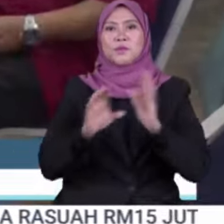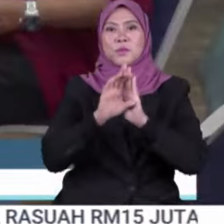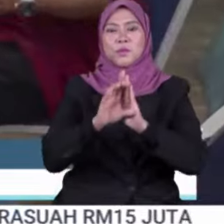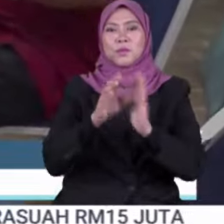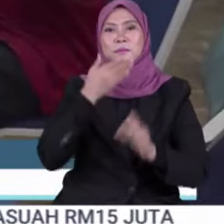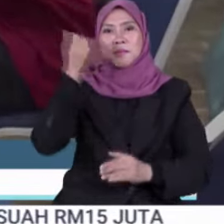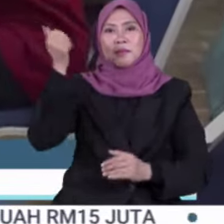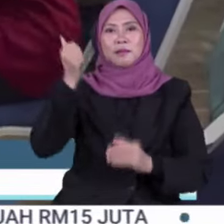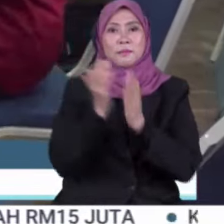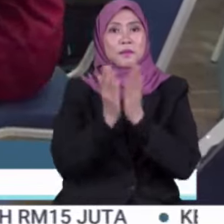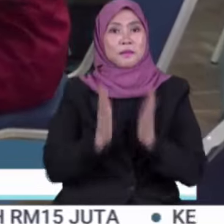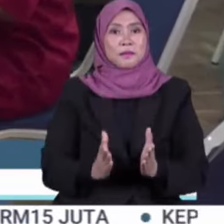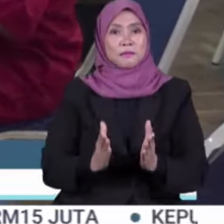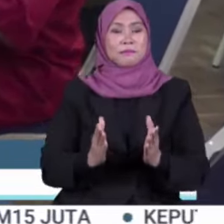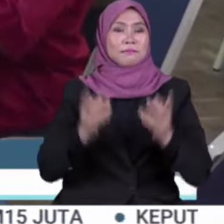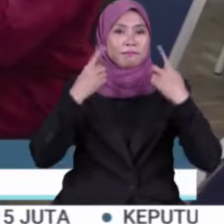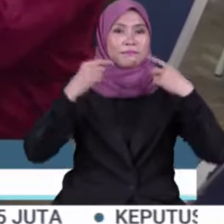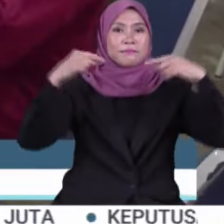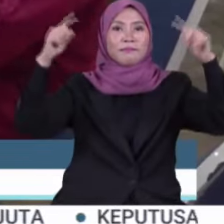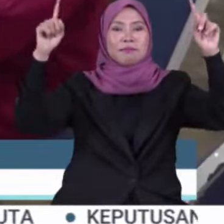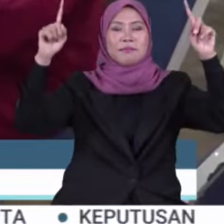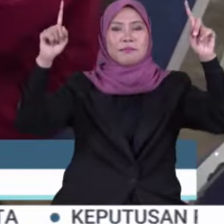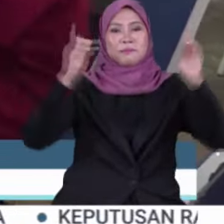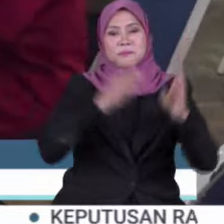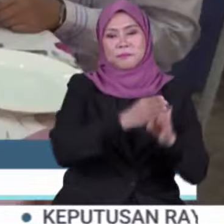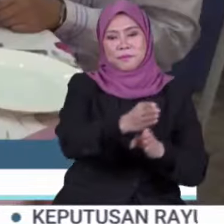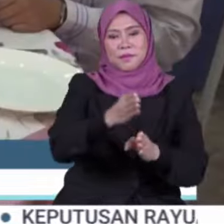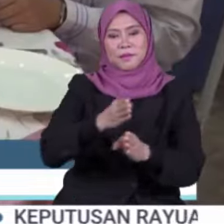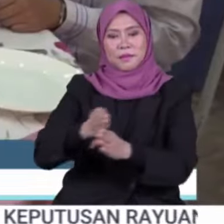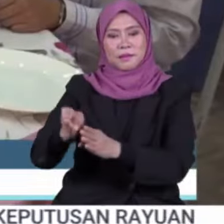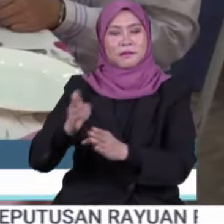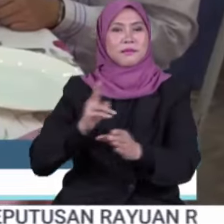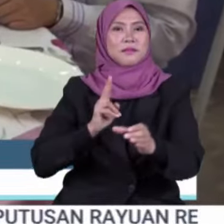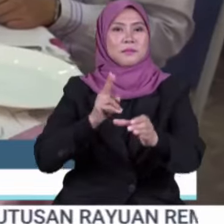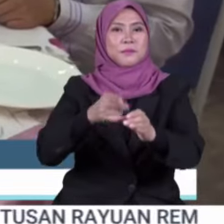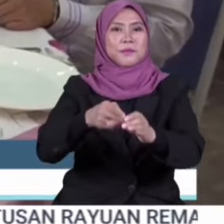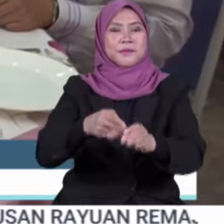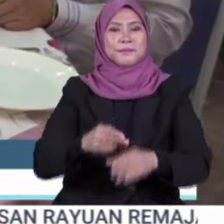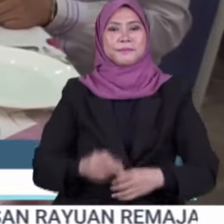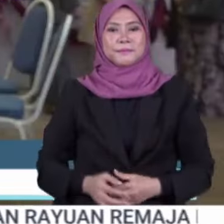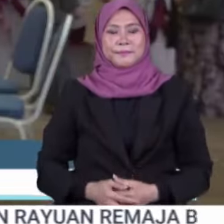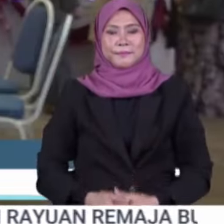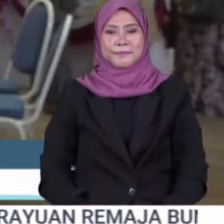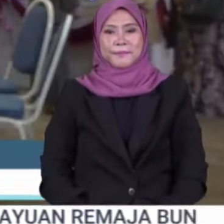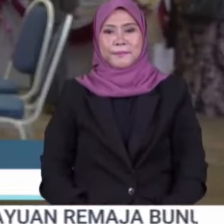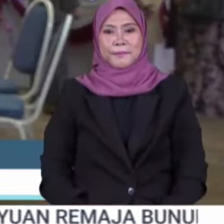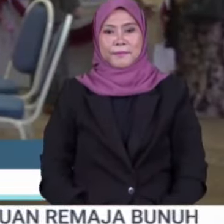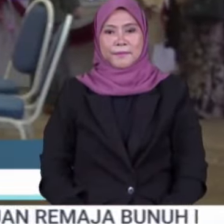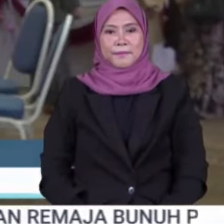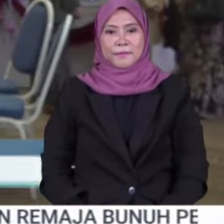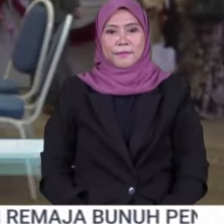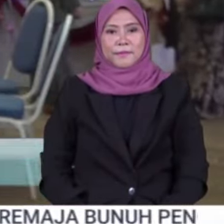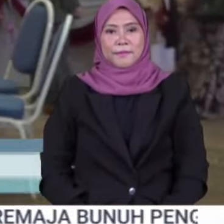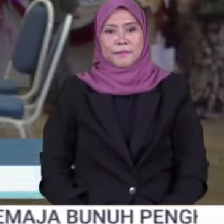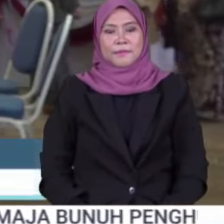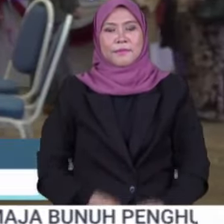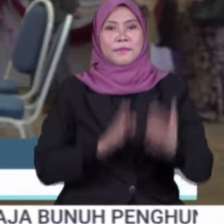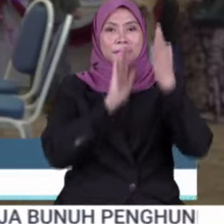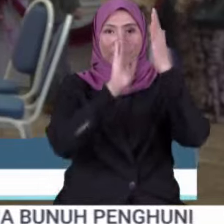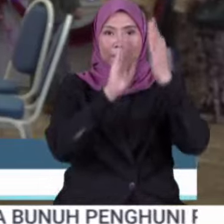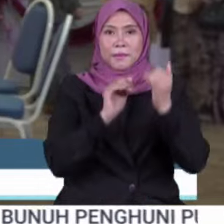kepada pelajar mencapai kejayaan dalam apa jua bidang yang diceburi. Harapan saya dengan